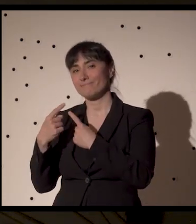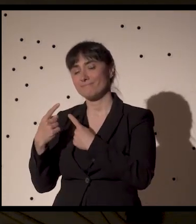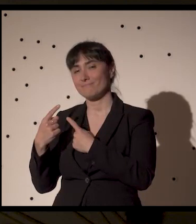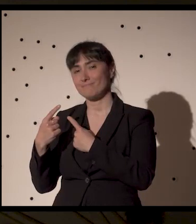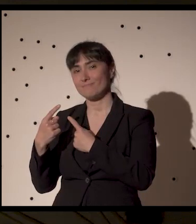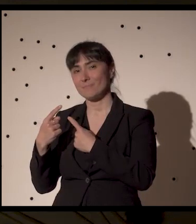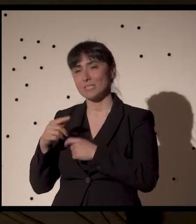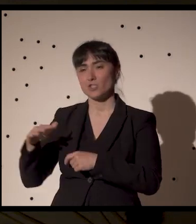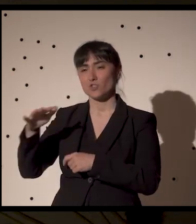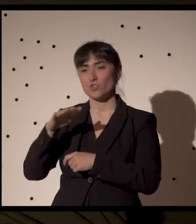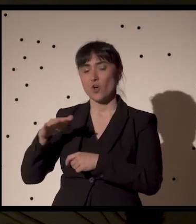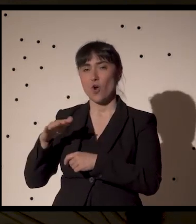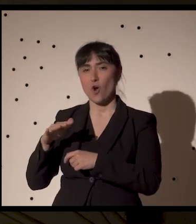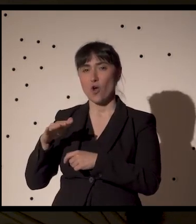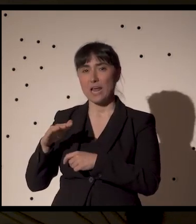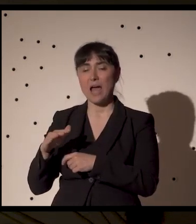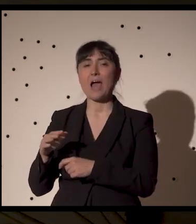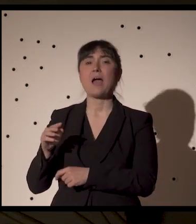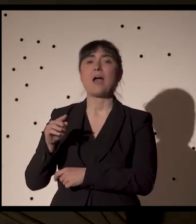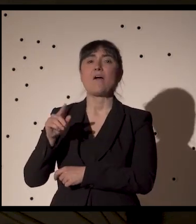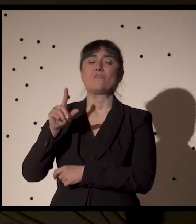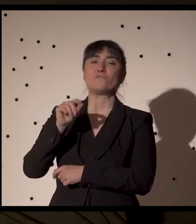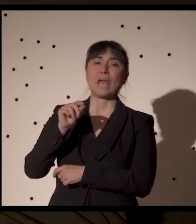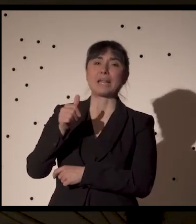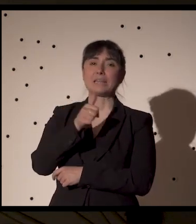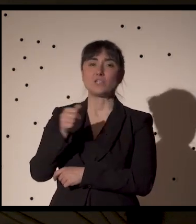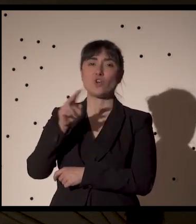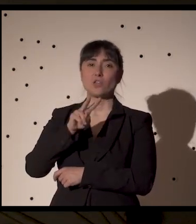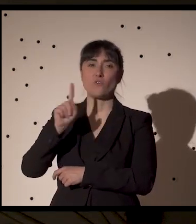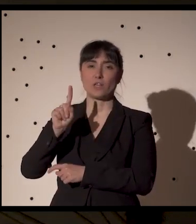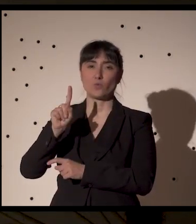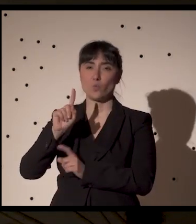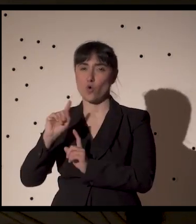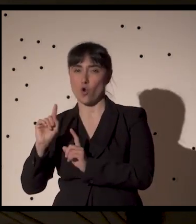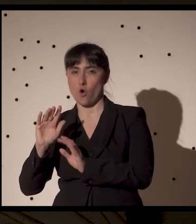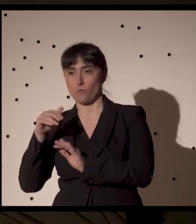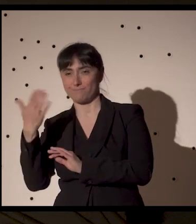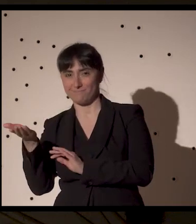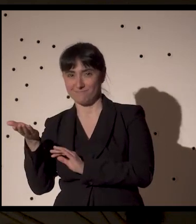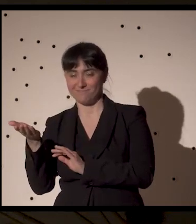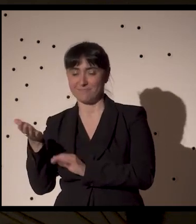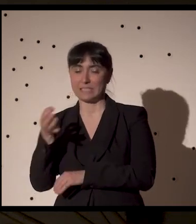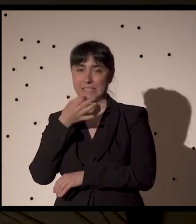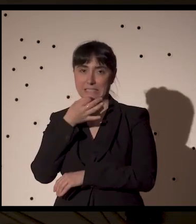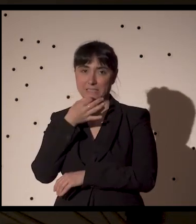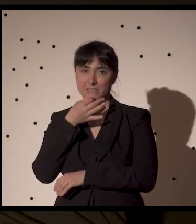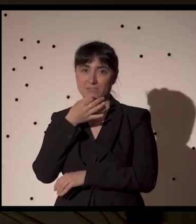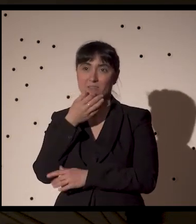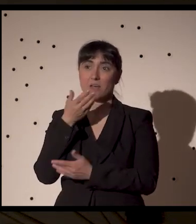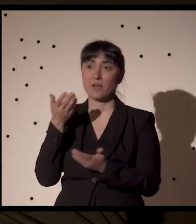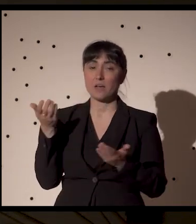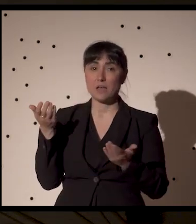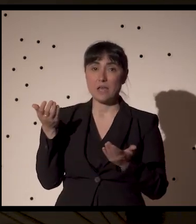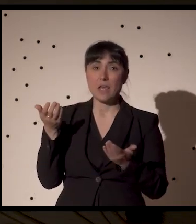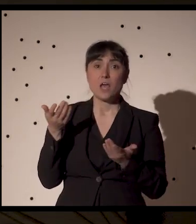non 20121 che comporta per un verso la continuazione della collaborazione